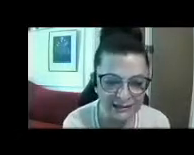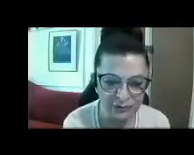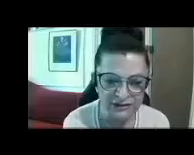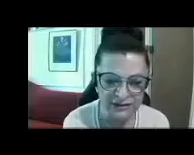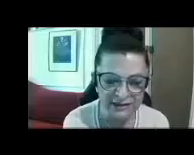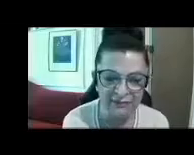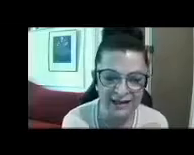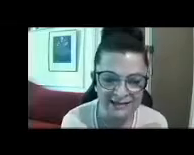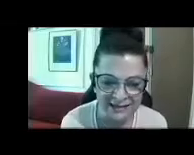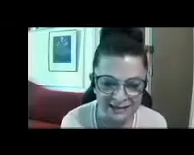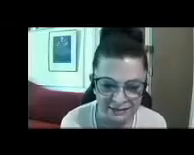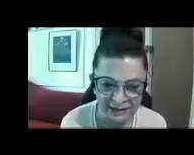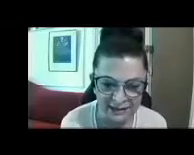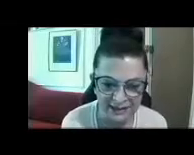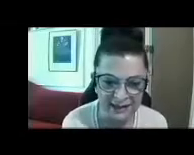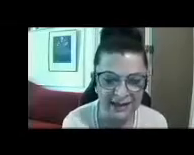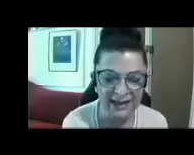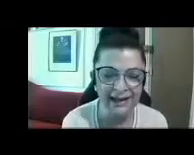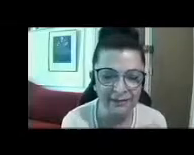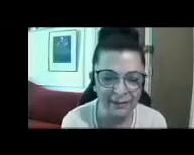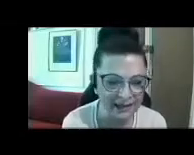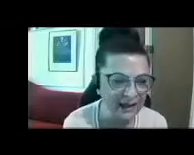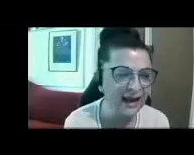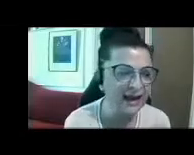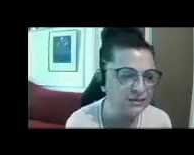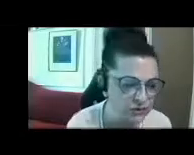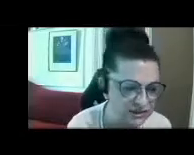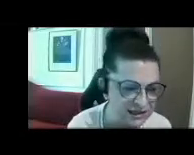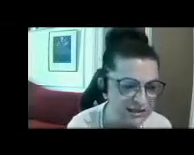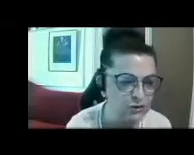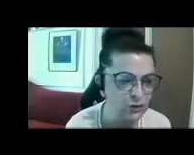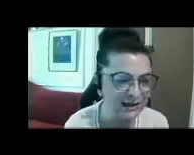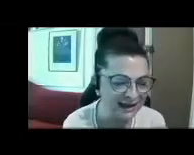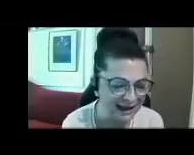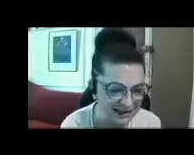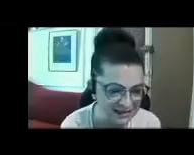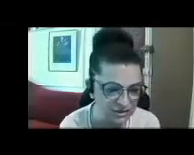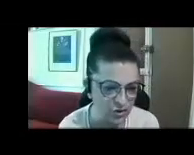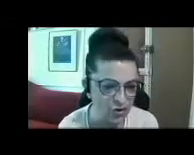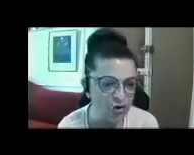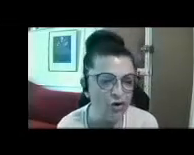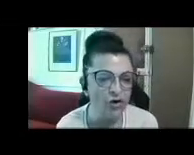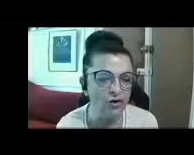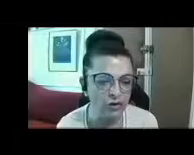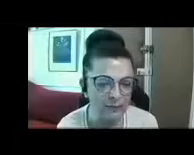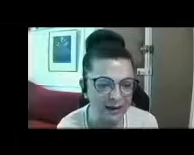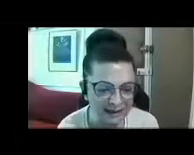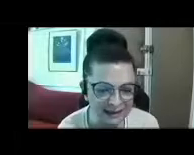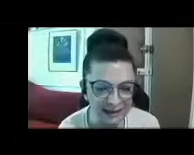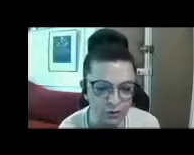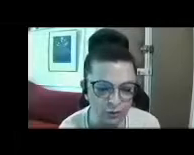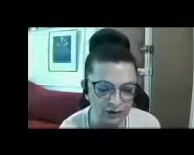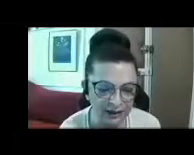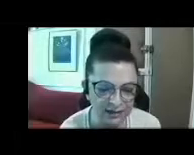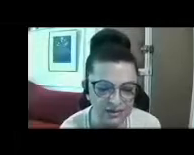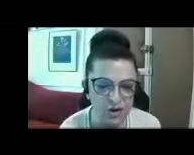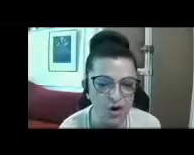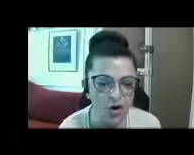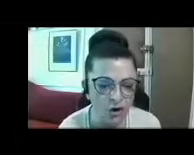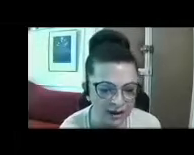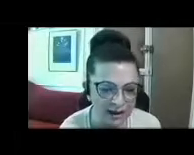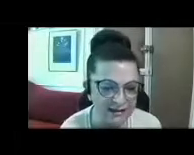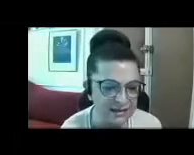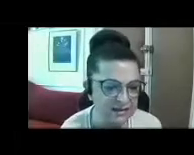les dispositifs d'accessibilité et des manières associées sur les relations entre pratiques des